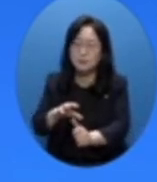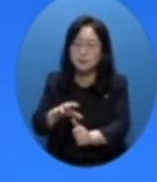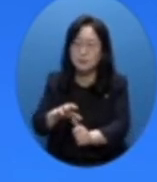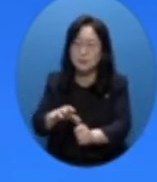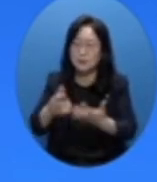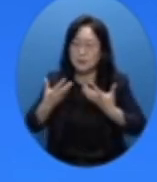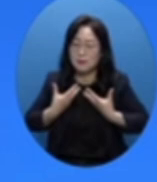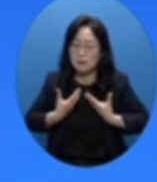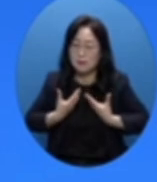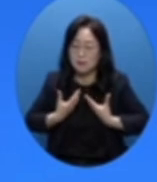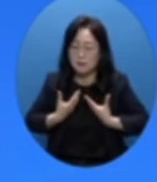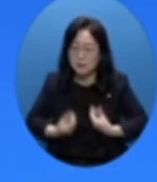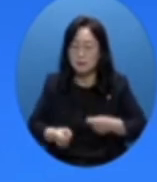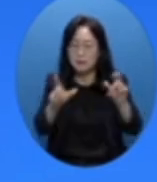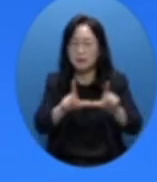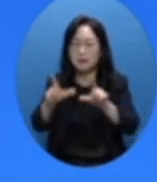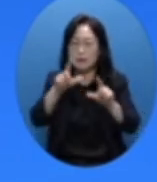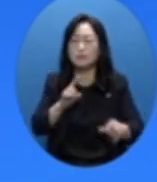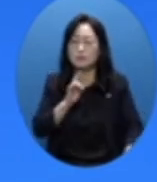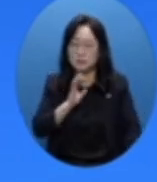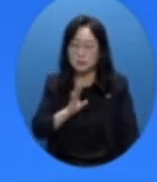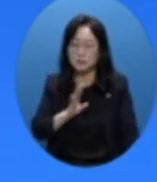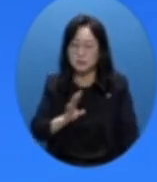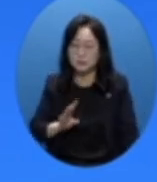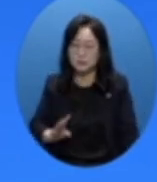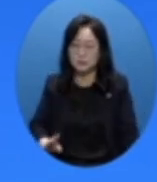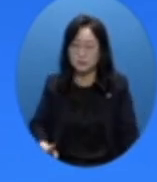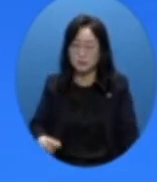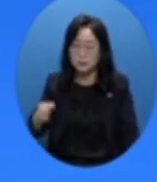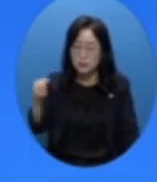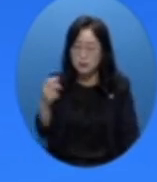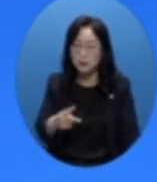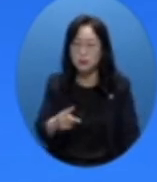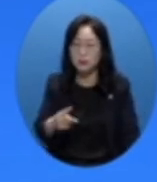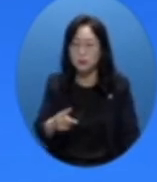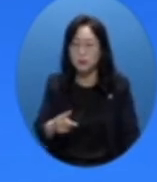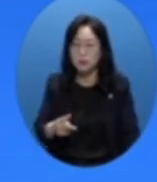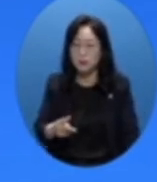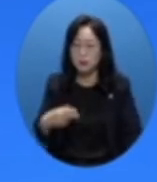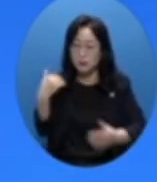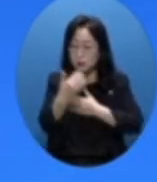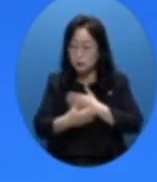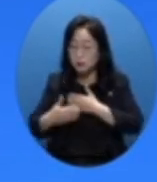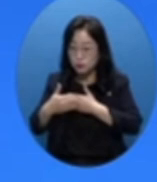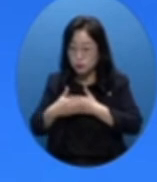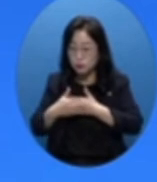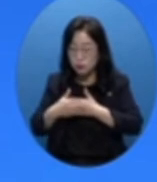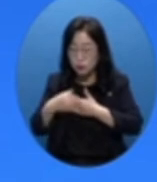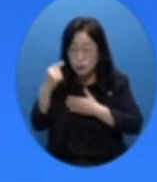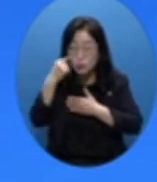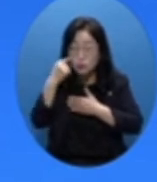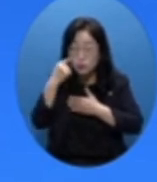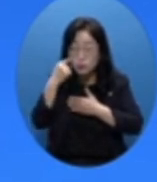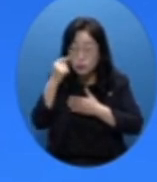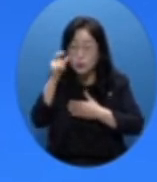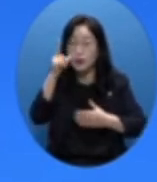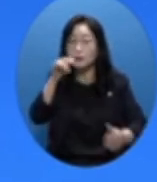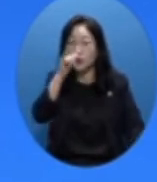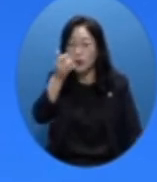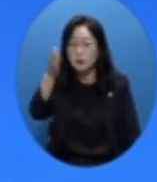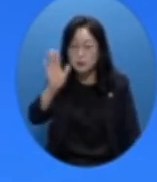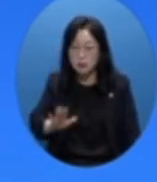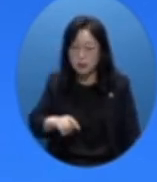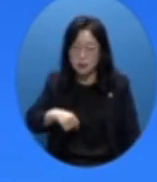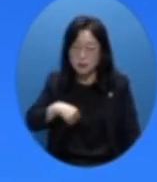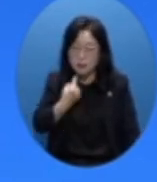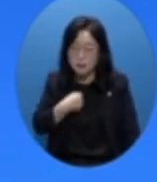절망의 삶을 살아가고 있는 것입니다 뿐만 아니라 6시에 눈을 뜨고 있지만 자기 바퀴